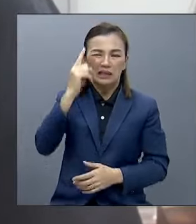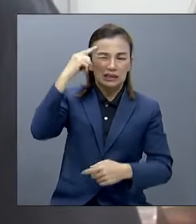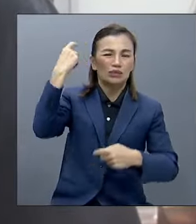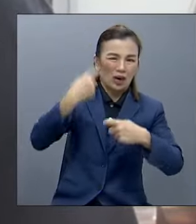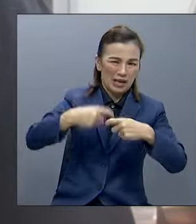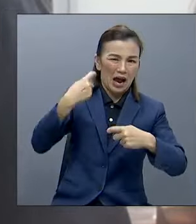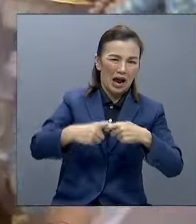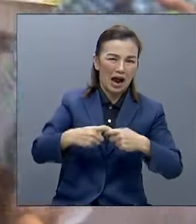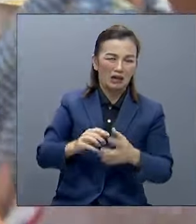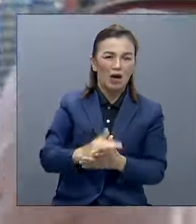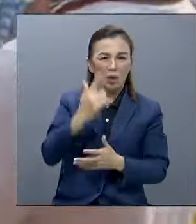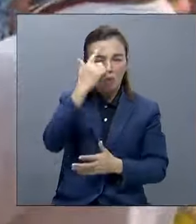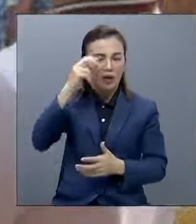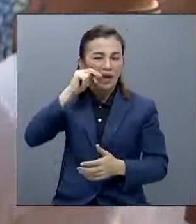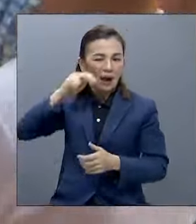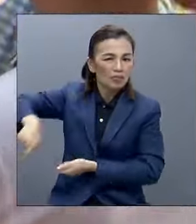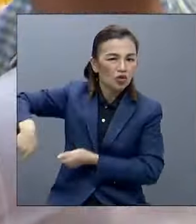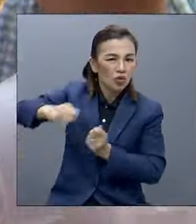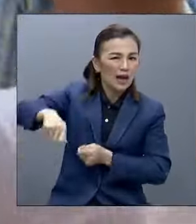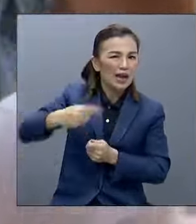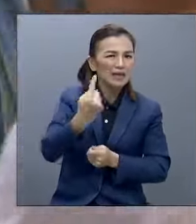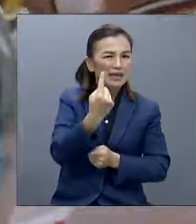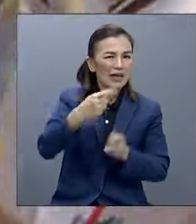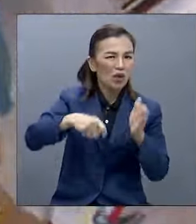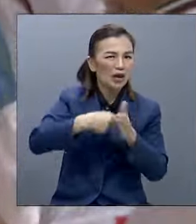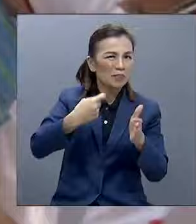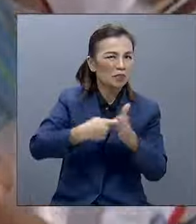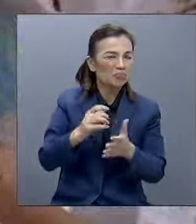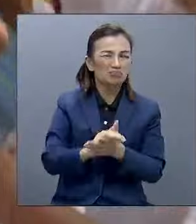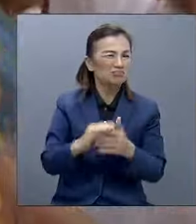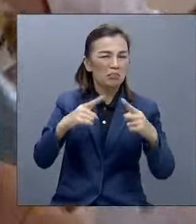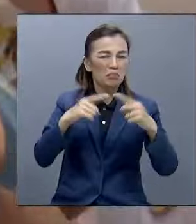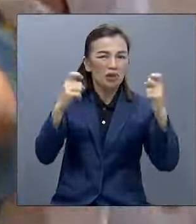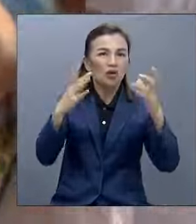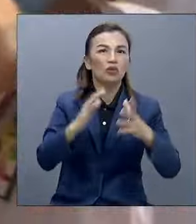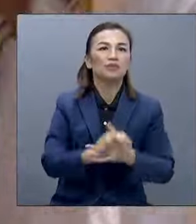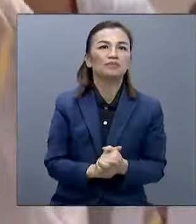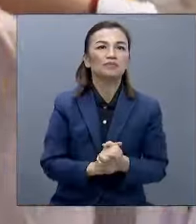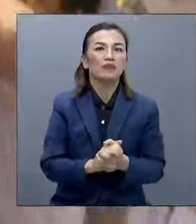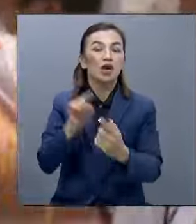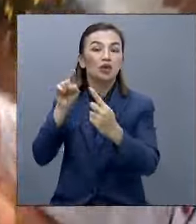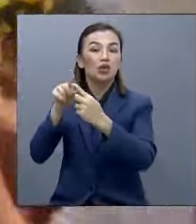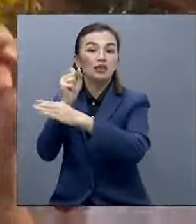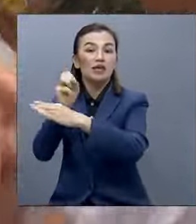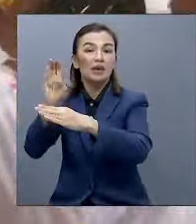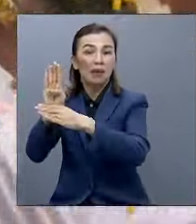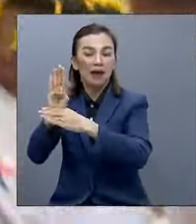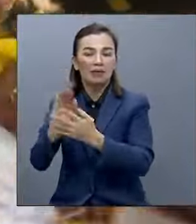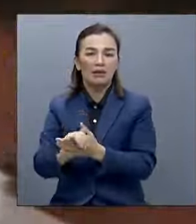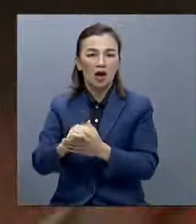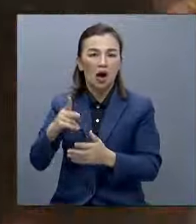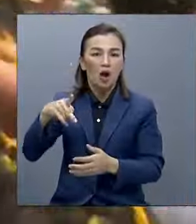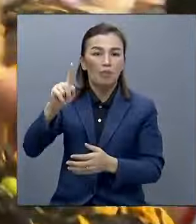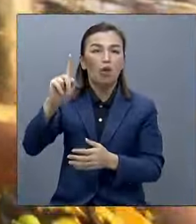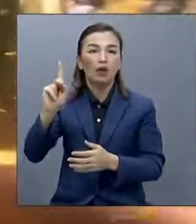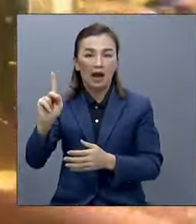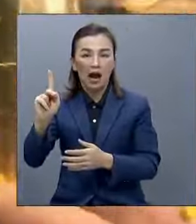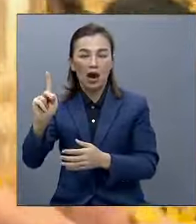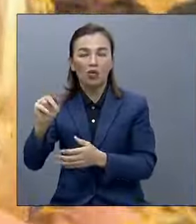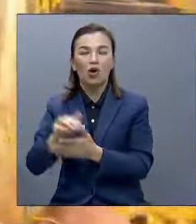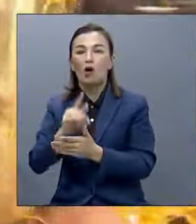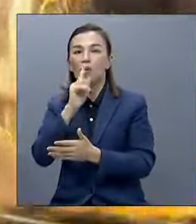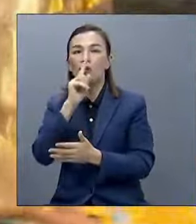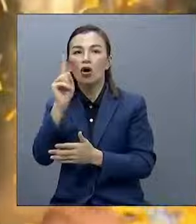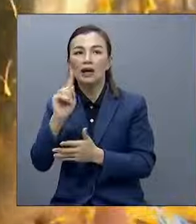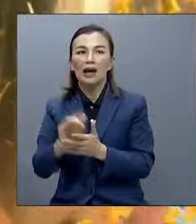จากสงกรานต์อย่างเดียวครับสอดคล้องกับนักวิชาการสถาบันพระปกเกล้าวิเคราะห์นโยบายของรัฐบาลว่าตอนนี้